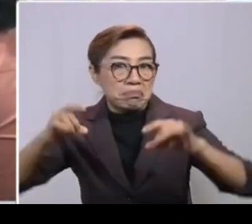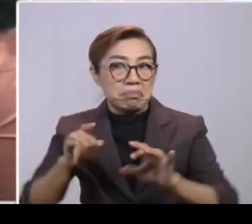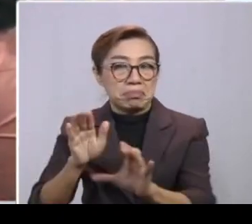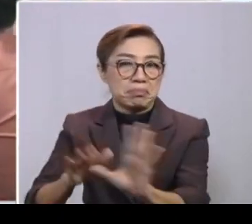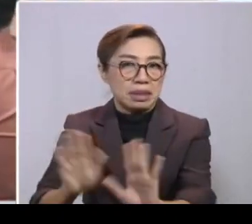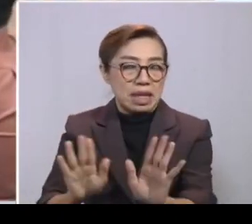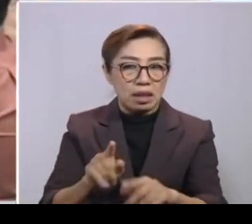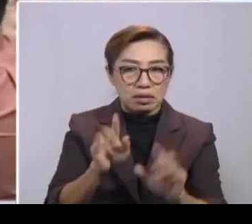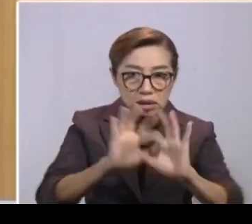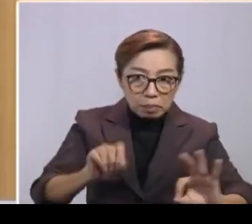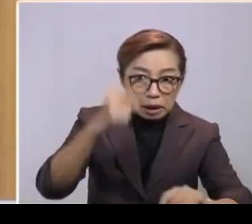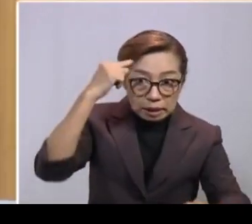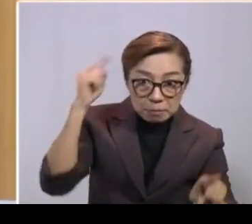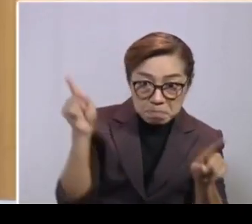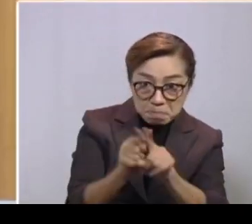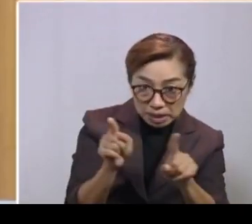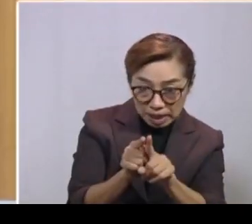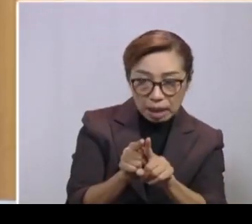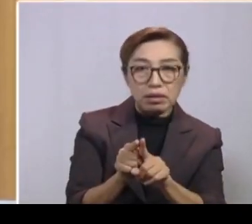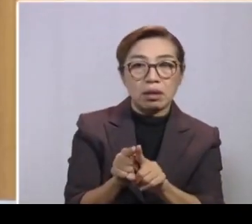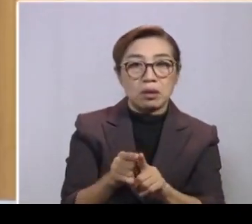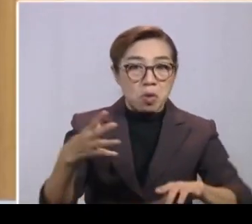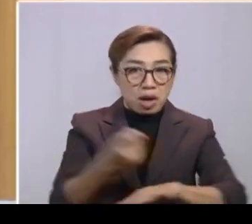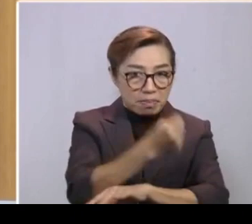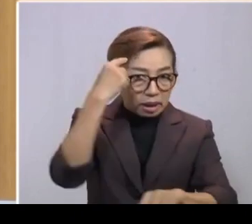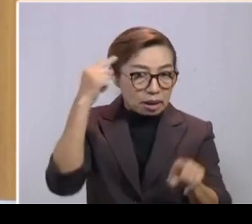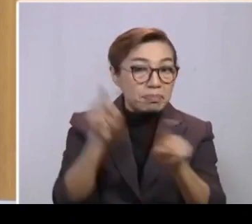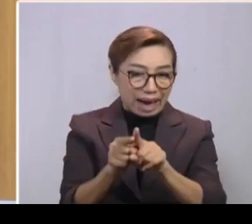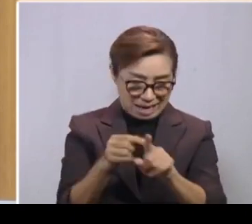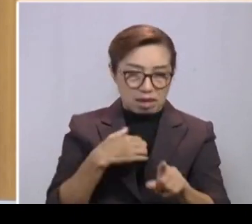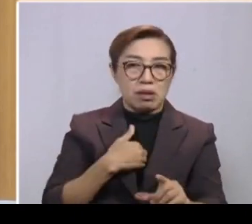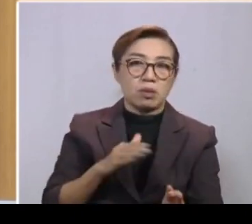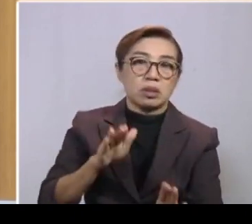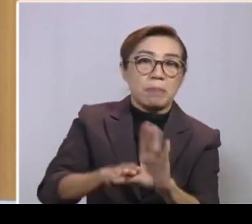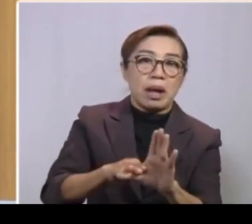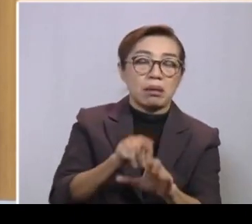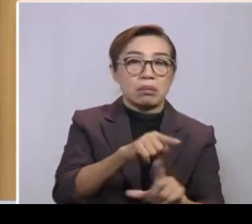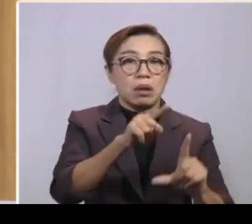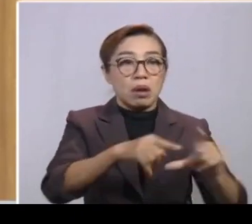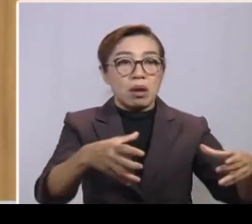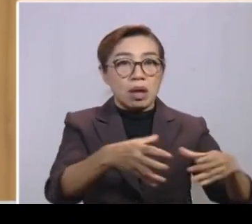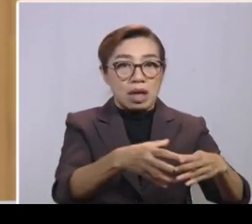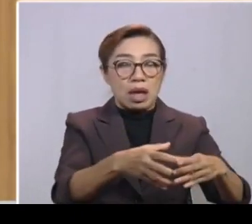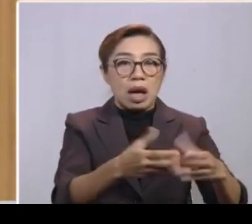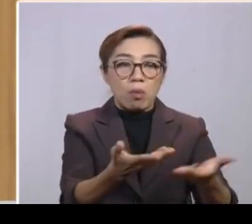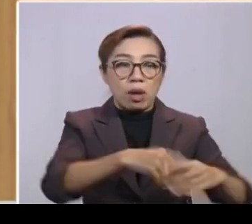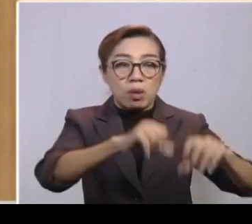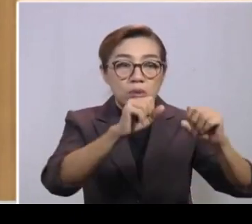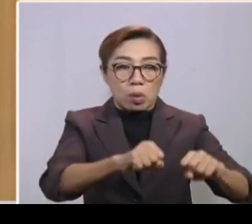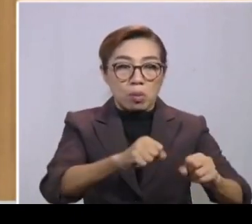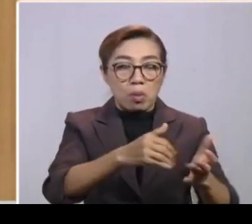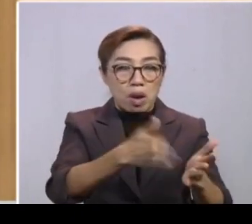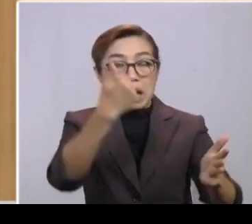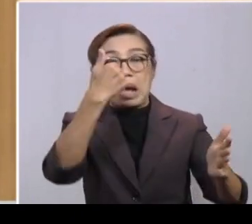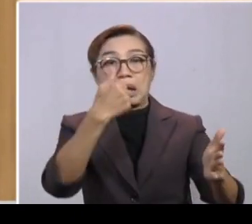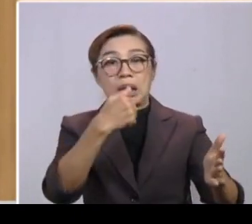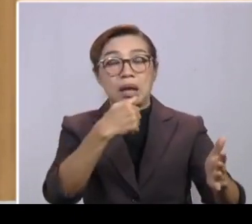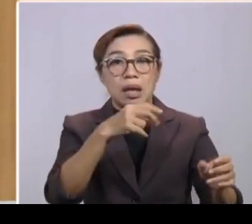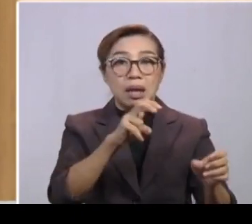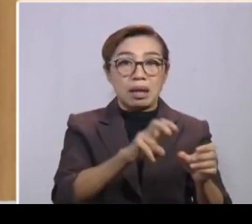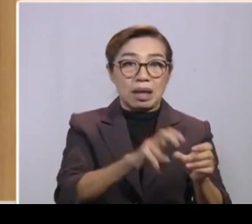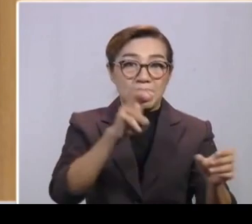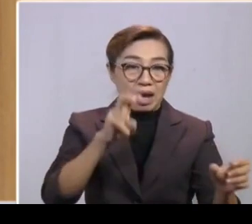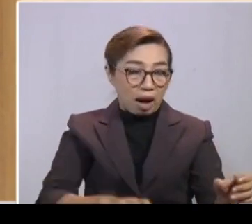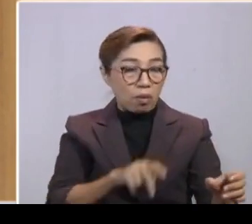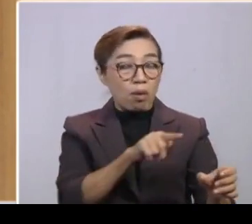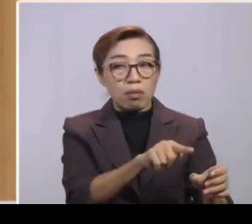ต้องมีอุดมการณ์ทางการเมืองสอดคล้องกันส่วนการขับออกของพรรคก้าวไกลก็เป็นไปตามธรรมชาติมนะข่าวถามหมออ๋องบอกว่า